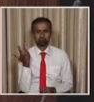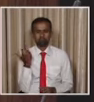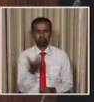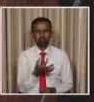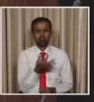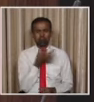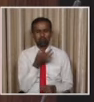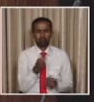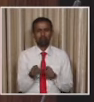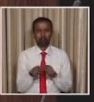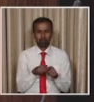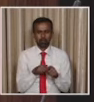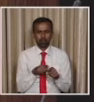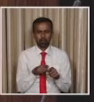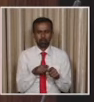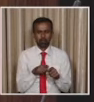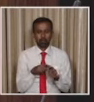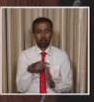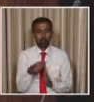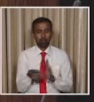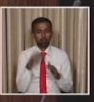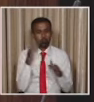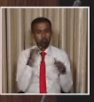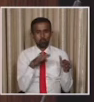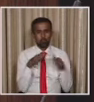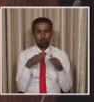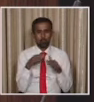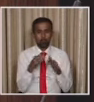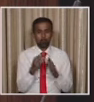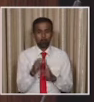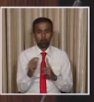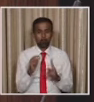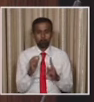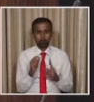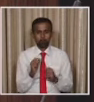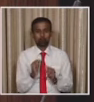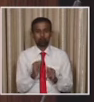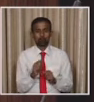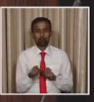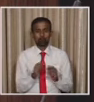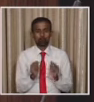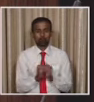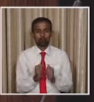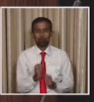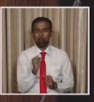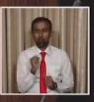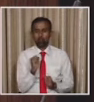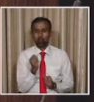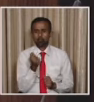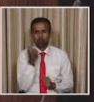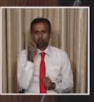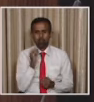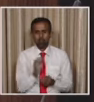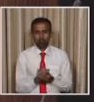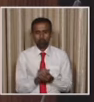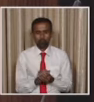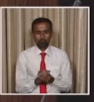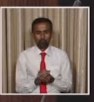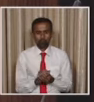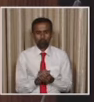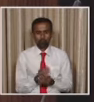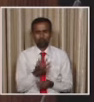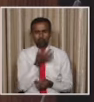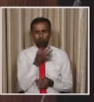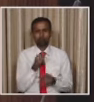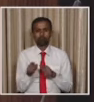විහිළුවක්. මේ රටේ ජනතාව අපි විවස්ථාදායක විදියට කොහොමද වැඩ කරන්නේ කියන එක පිළිබඳව යම් අදහසක් තියෙනවා. ඒ අය මේක ගැන